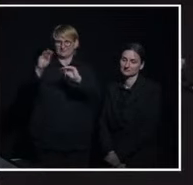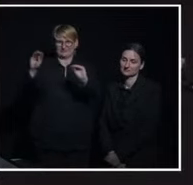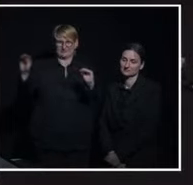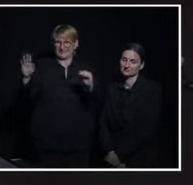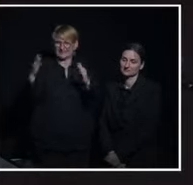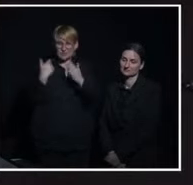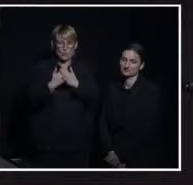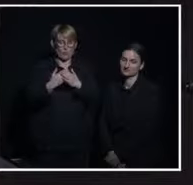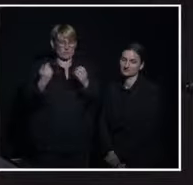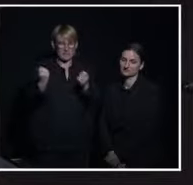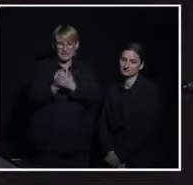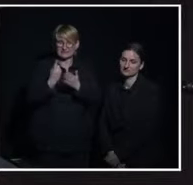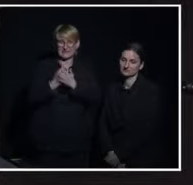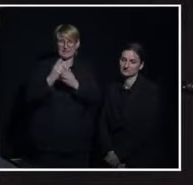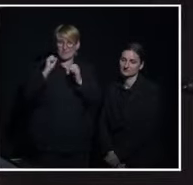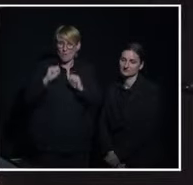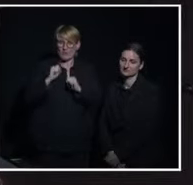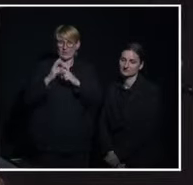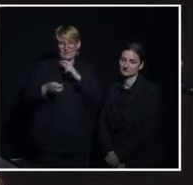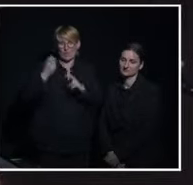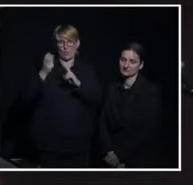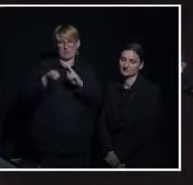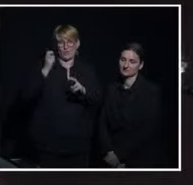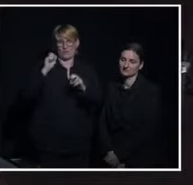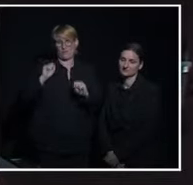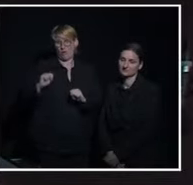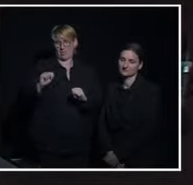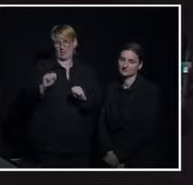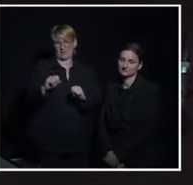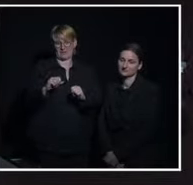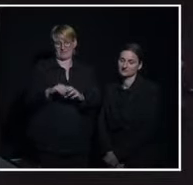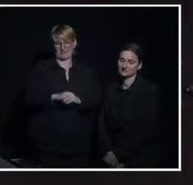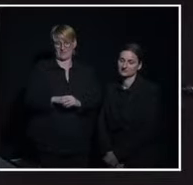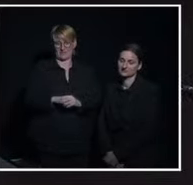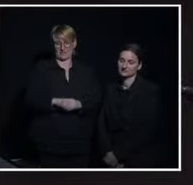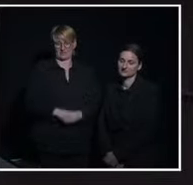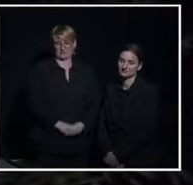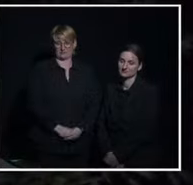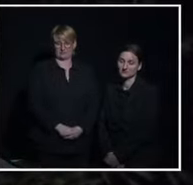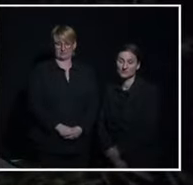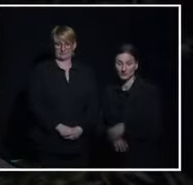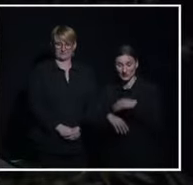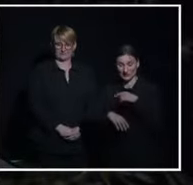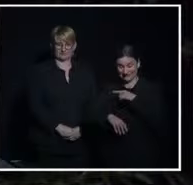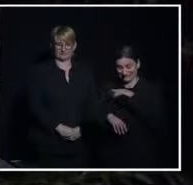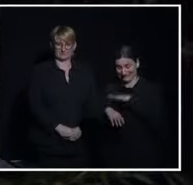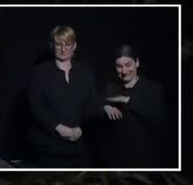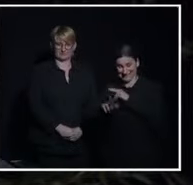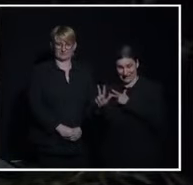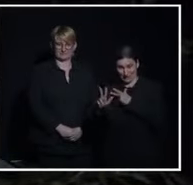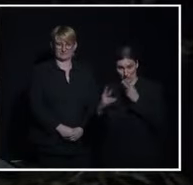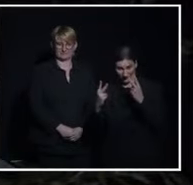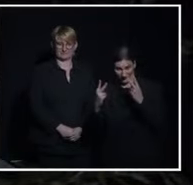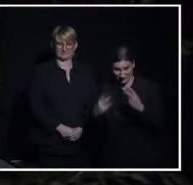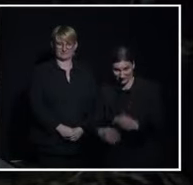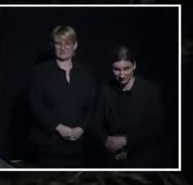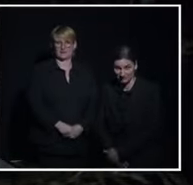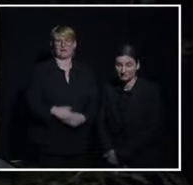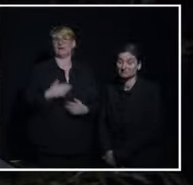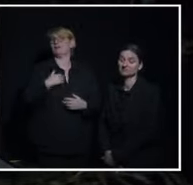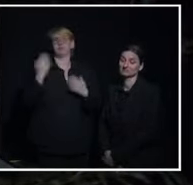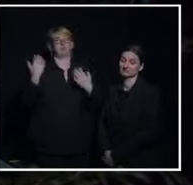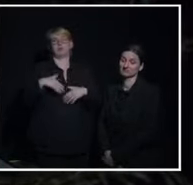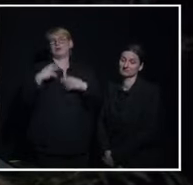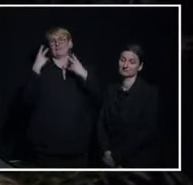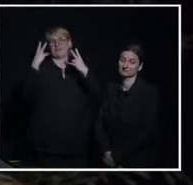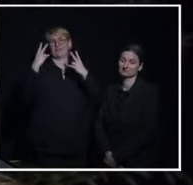sowas immer wieder passieren kann. Und genau. Und wie wichtig sind die Zeitzeugen noch? Sehr wichtig, weil wir gar keine Vorstellung